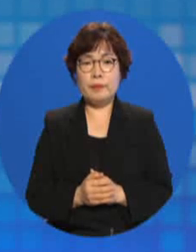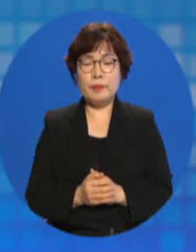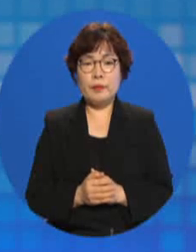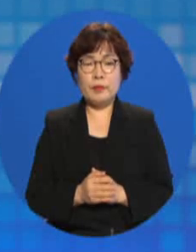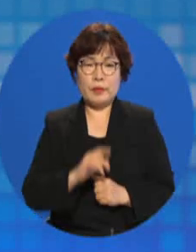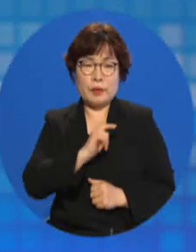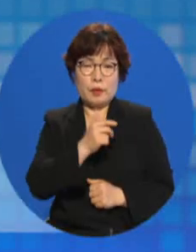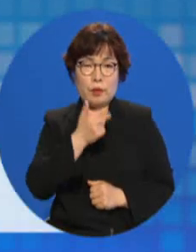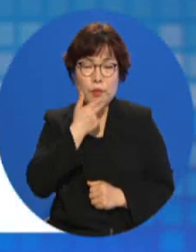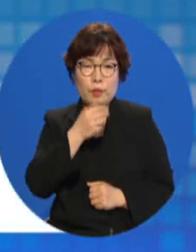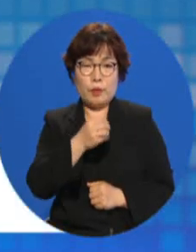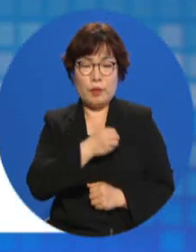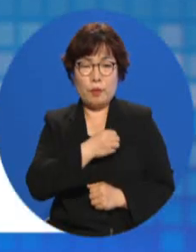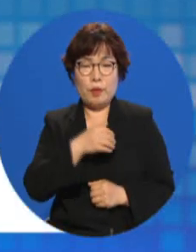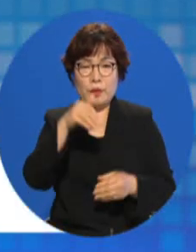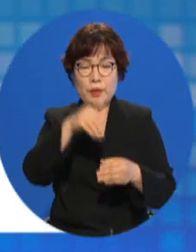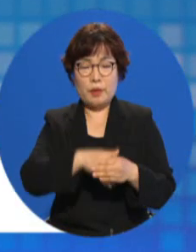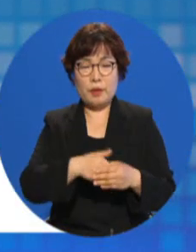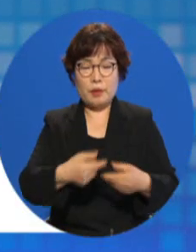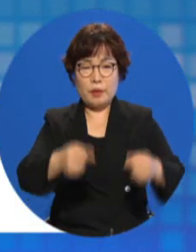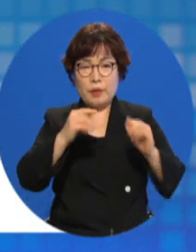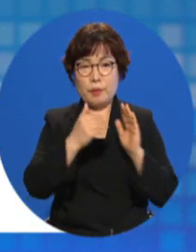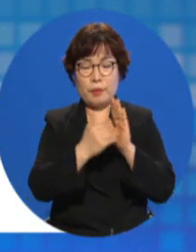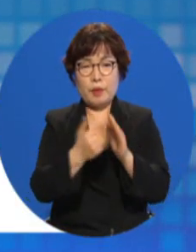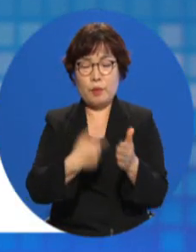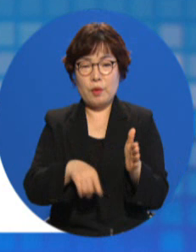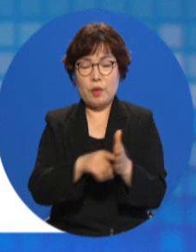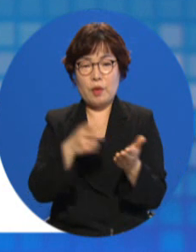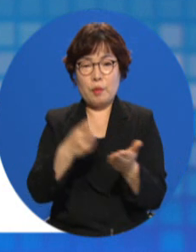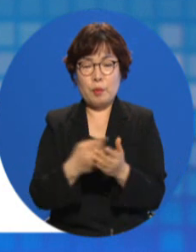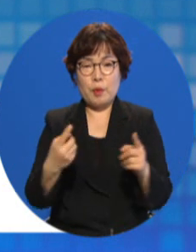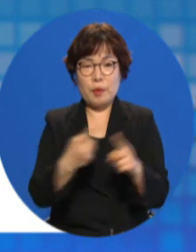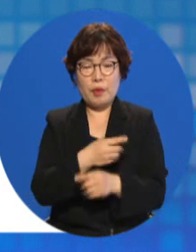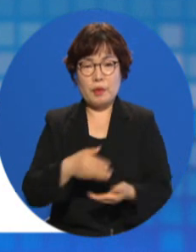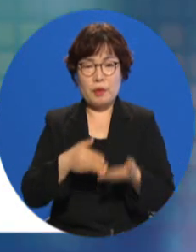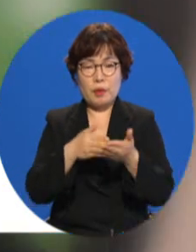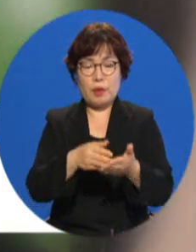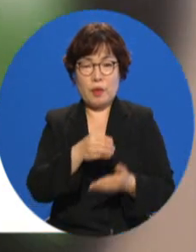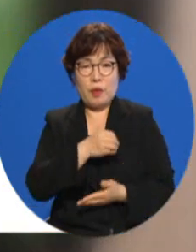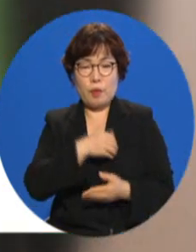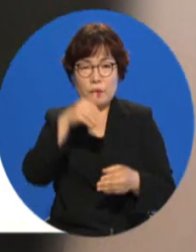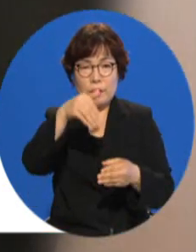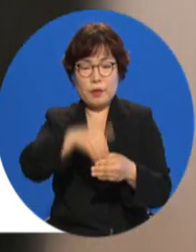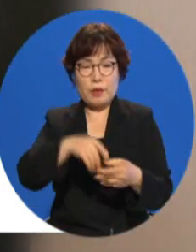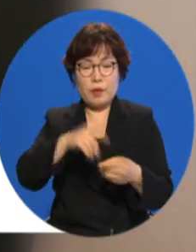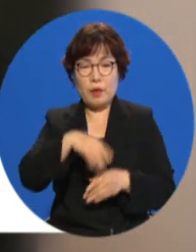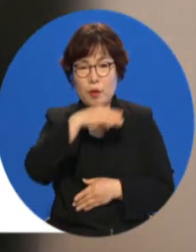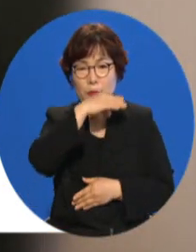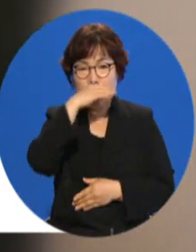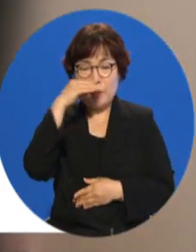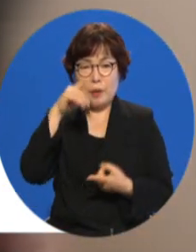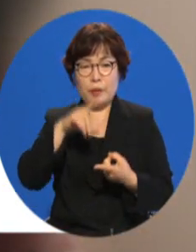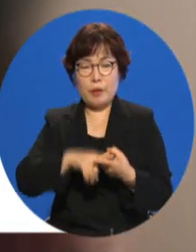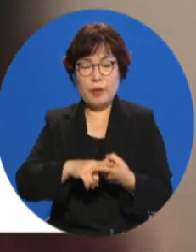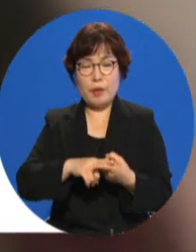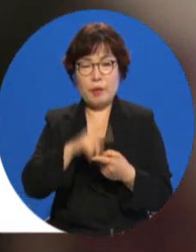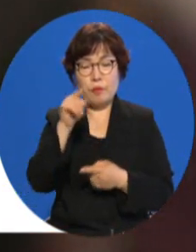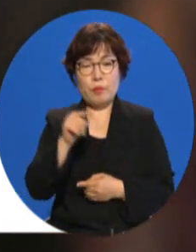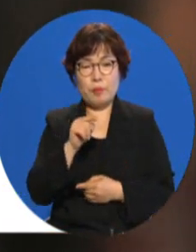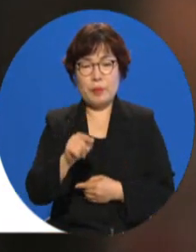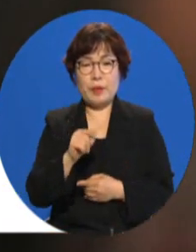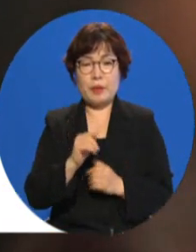무자격 조합원들의 선거 참여를 제한하기 위한 법률 개정안이 발의돼 조합원 선거의 공정성이 확보될지